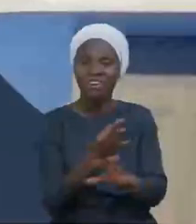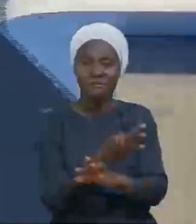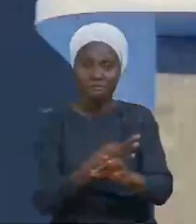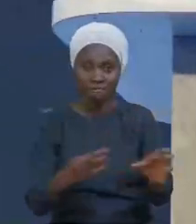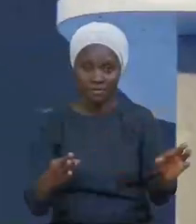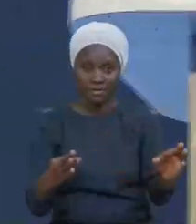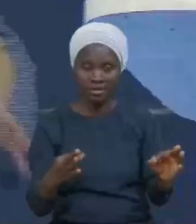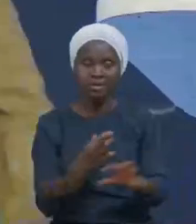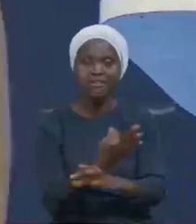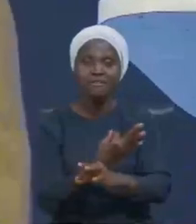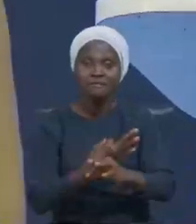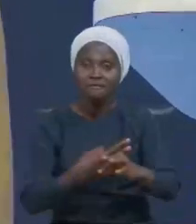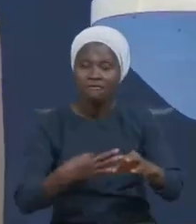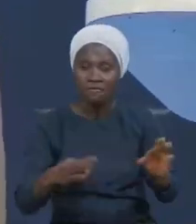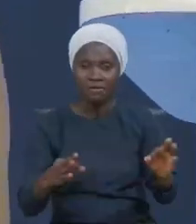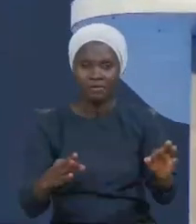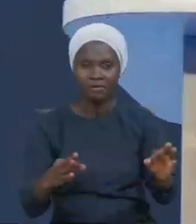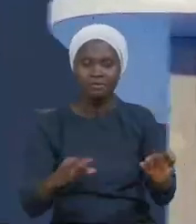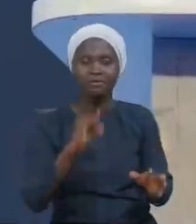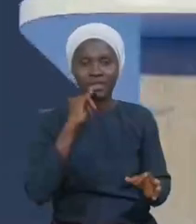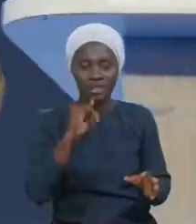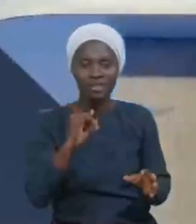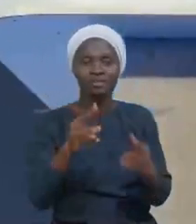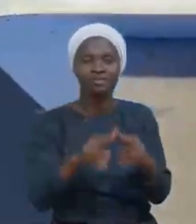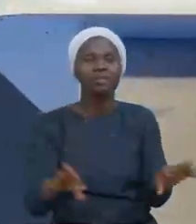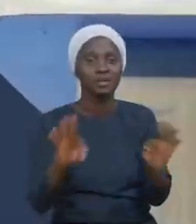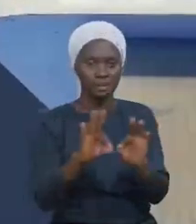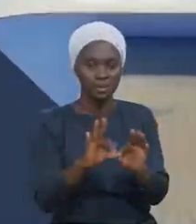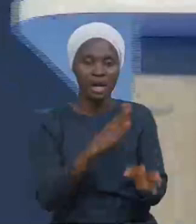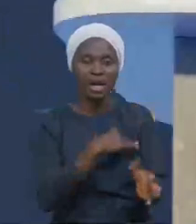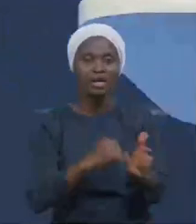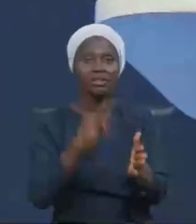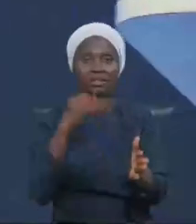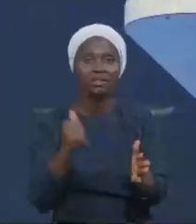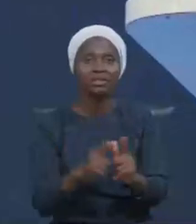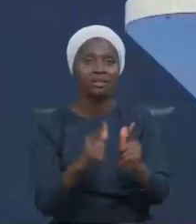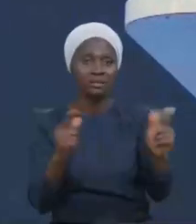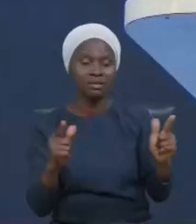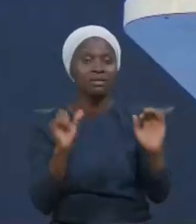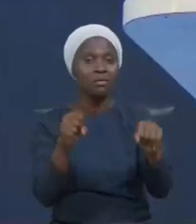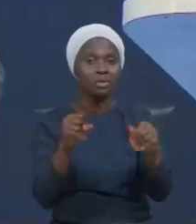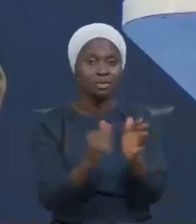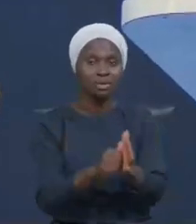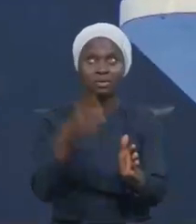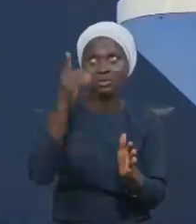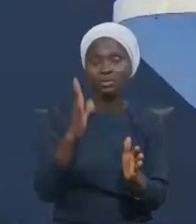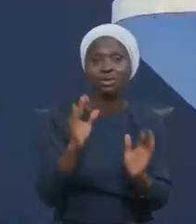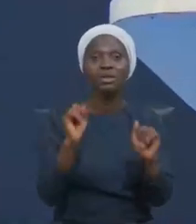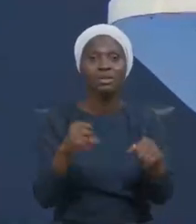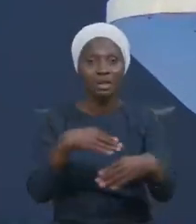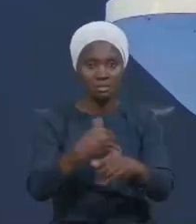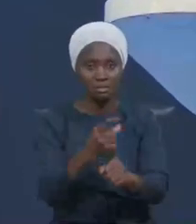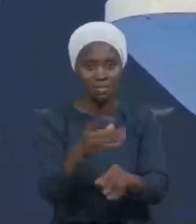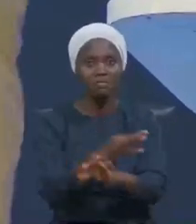libération est fondamentale et c'est une grande possibilité que Dieu peut